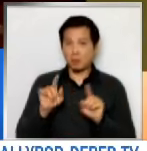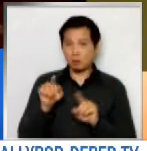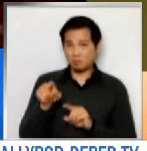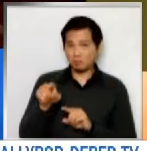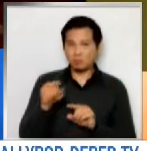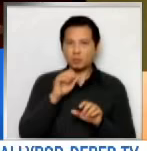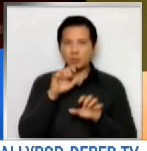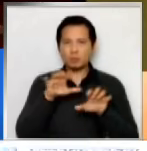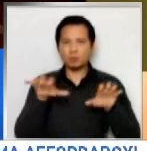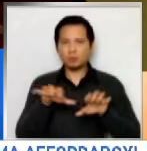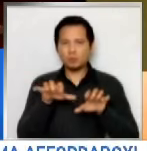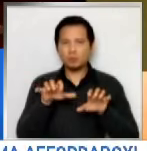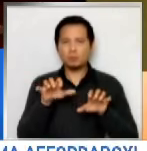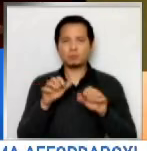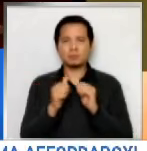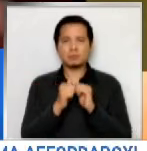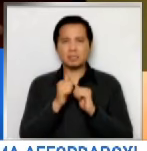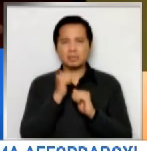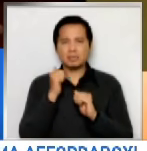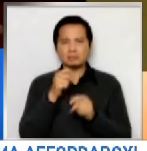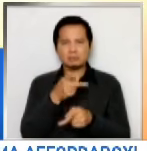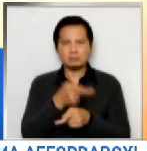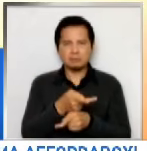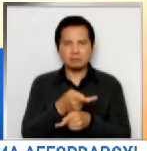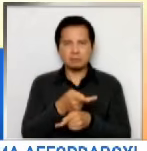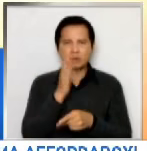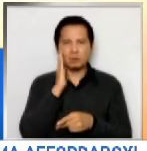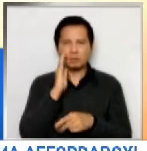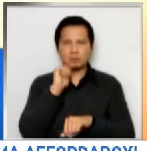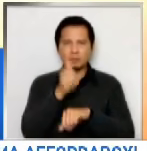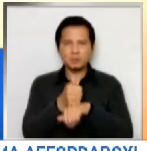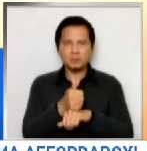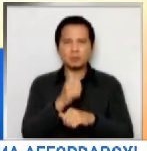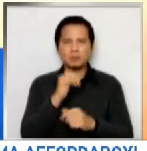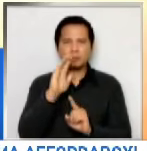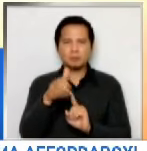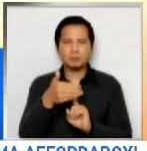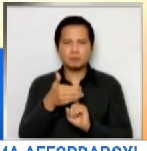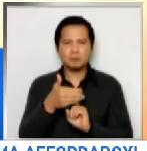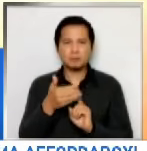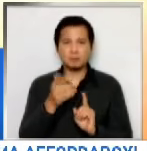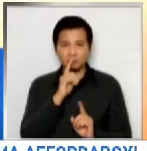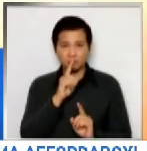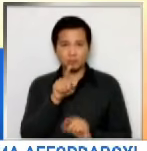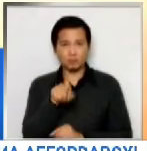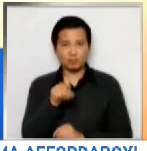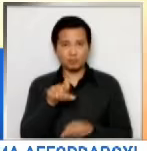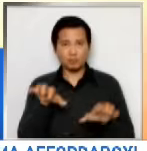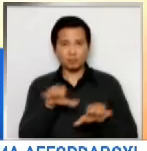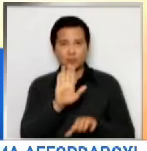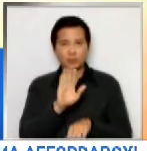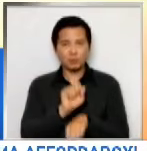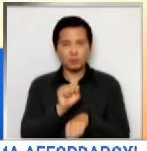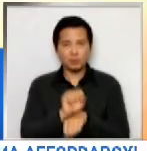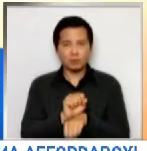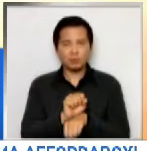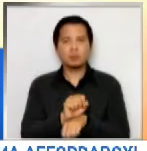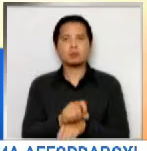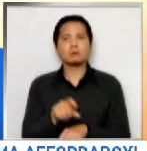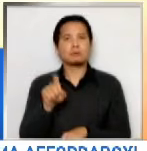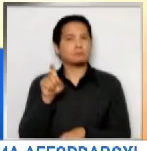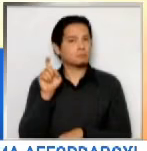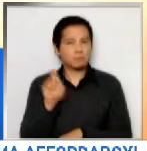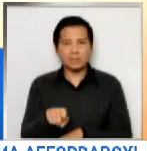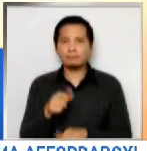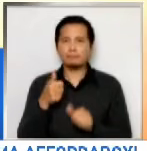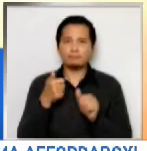the quarantine, at the same time, they should do their job. So, kailangan gawin nila. Otherwise, may liability for